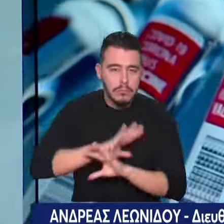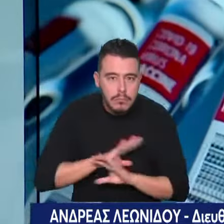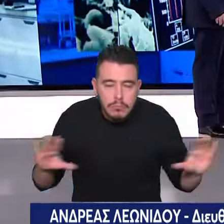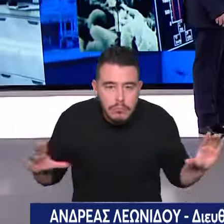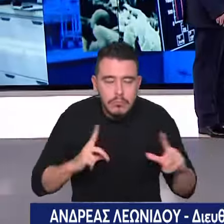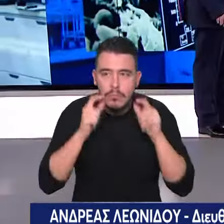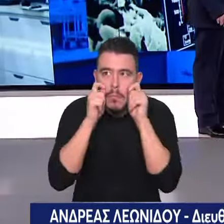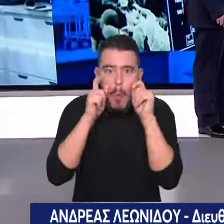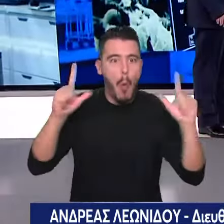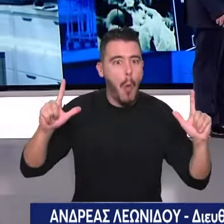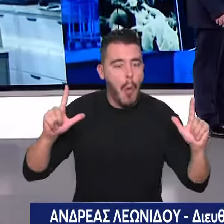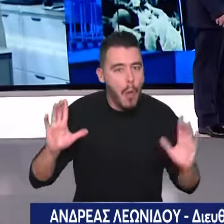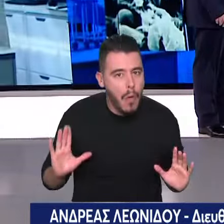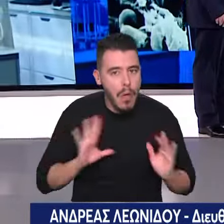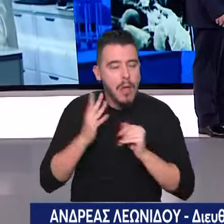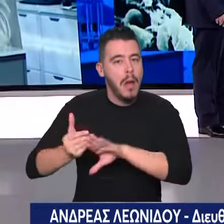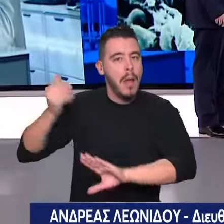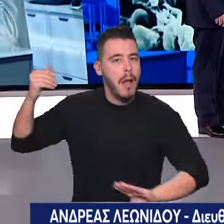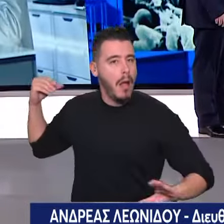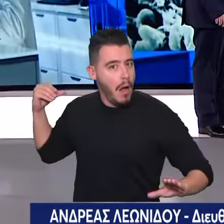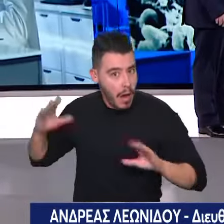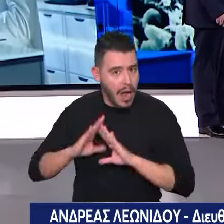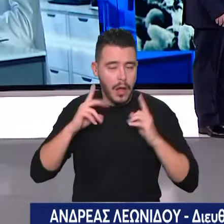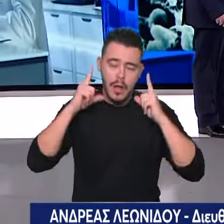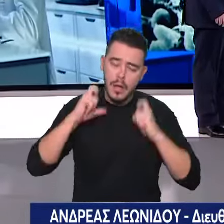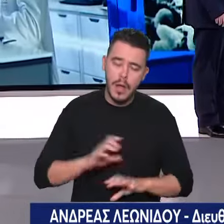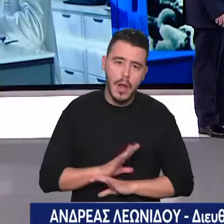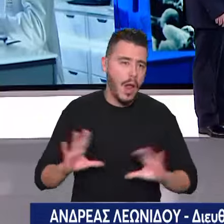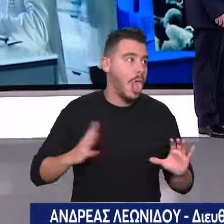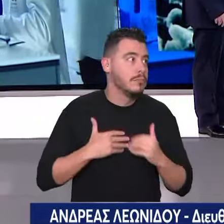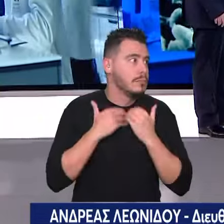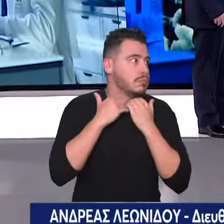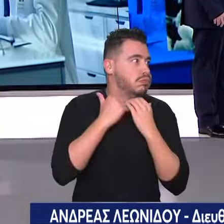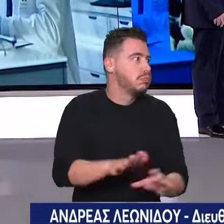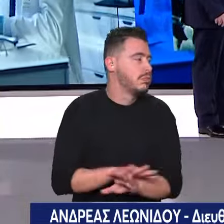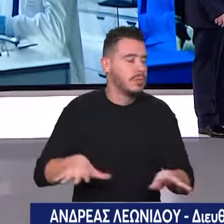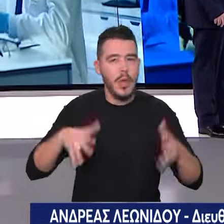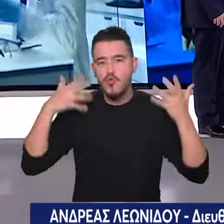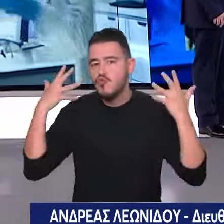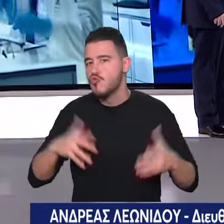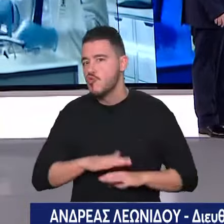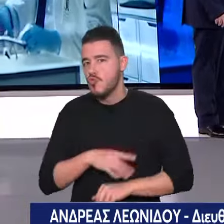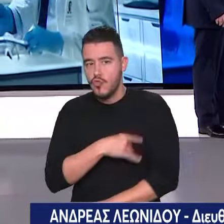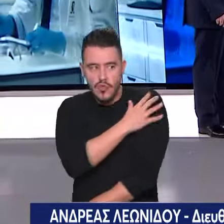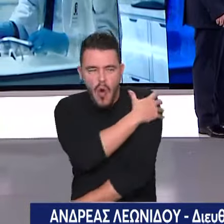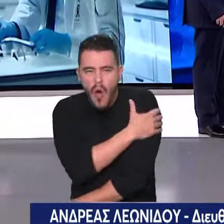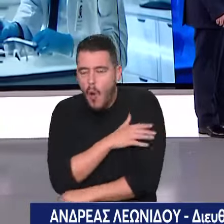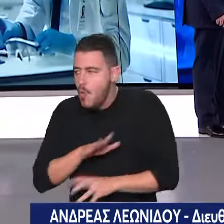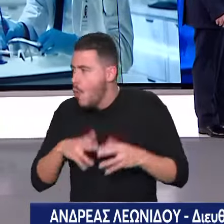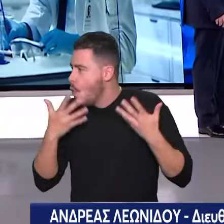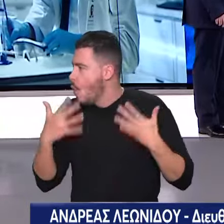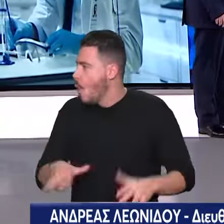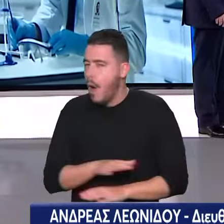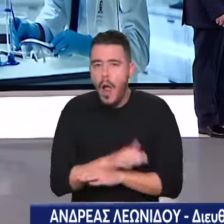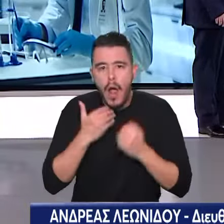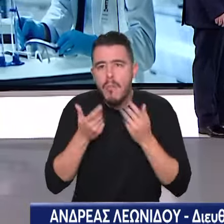ανθρώπους οι οποίοι κάναν χειρονακτικές εργασίες. Ήταν βαριά πάθηση αυτή. Σωστά. Πάθηση που σε κρατούσε εκτός ζωής για πάρα πολύ